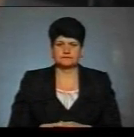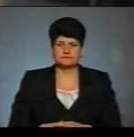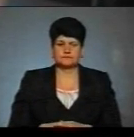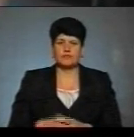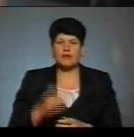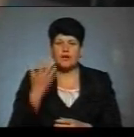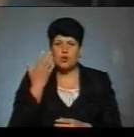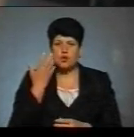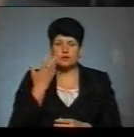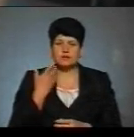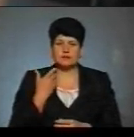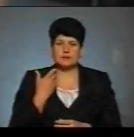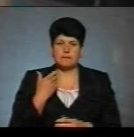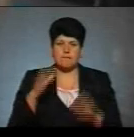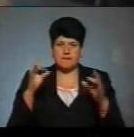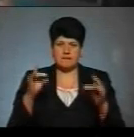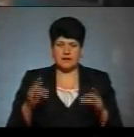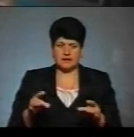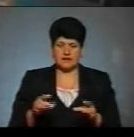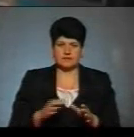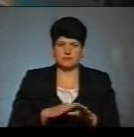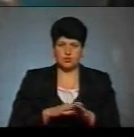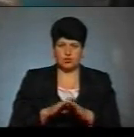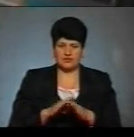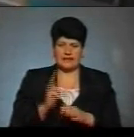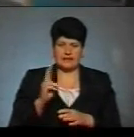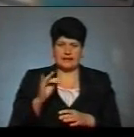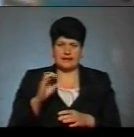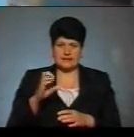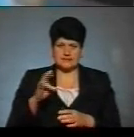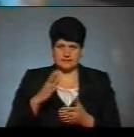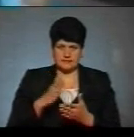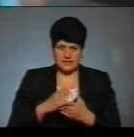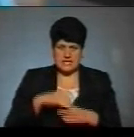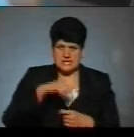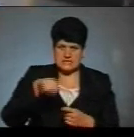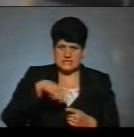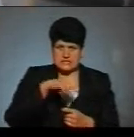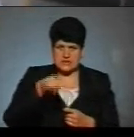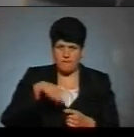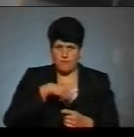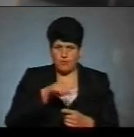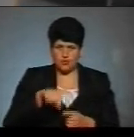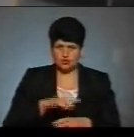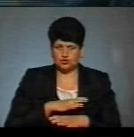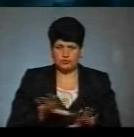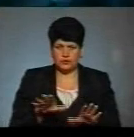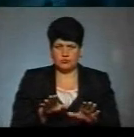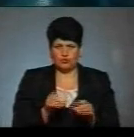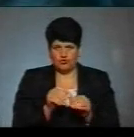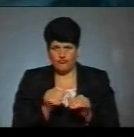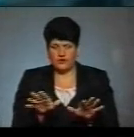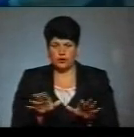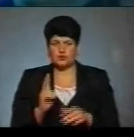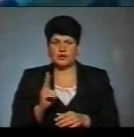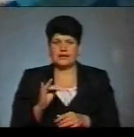Коли пакет набирає кисню, замотуємо, щоб не було виходу кисню.